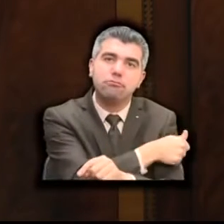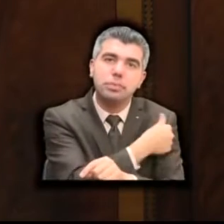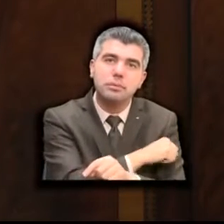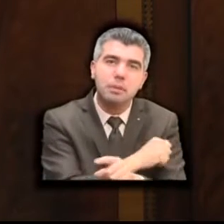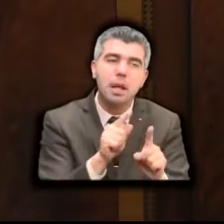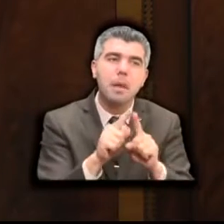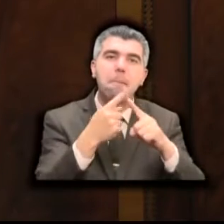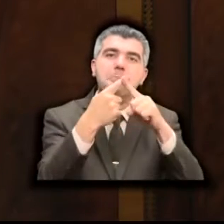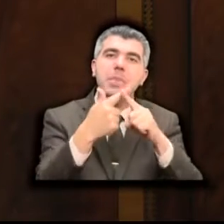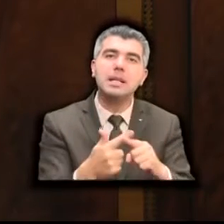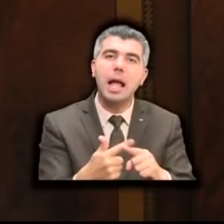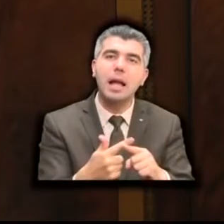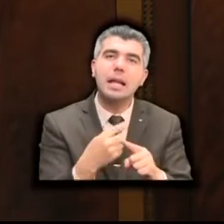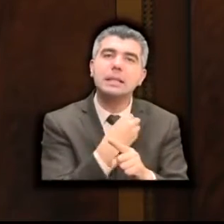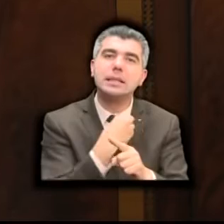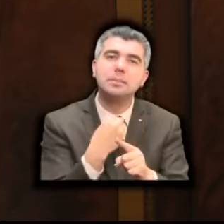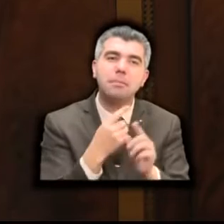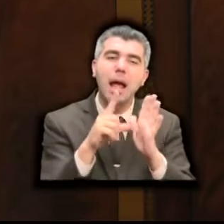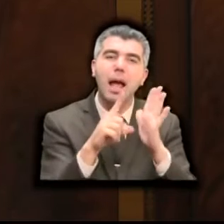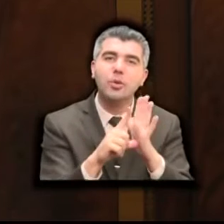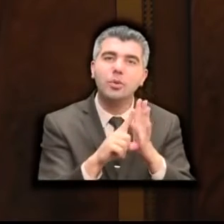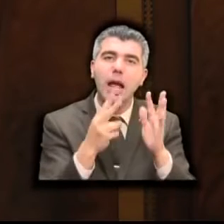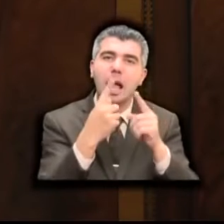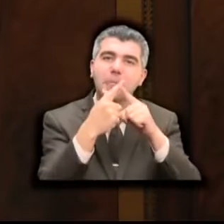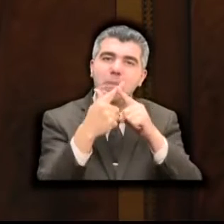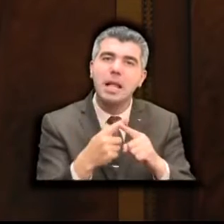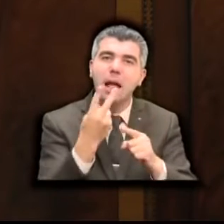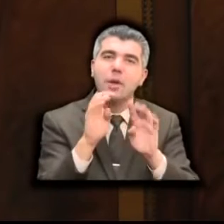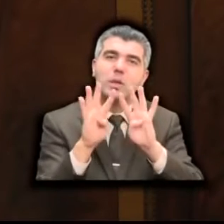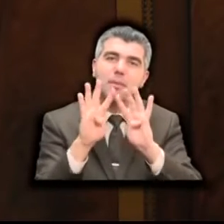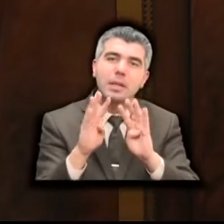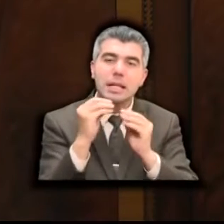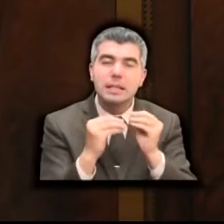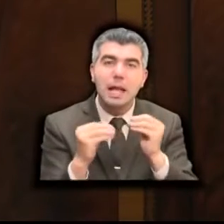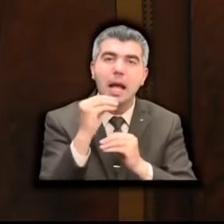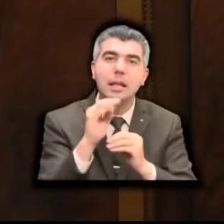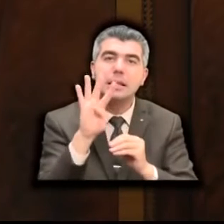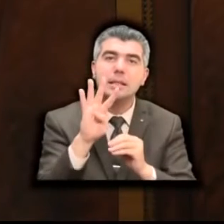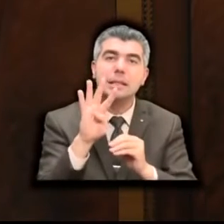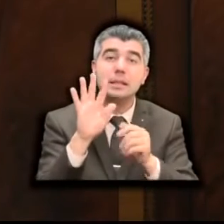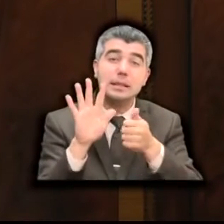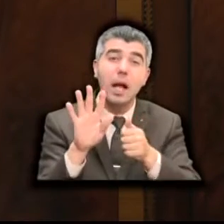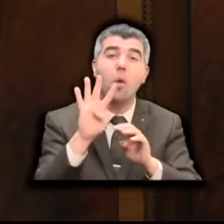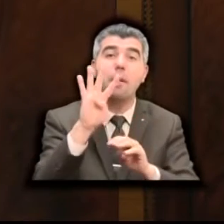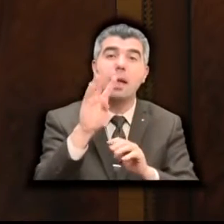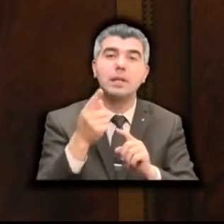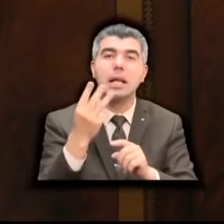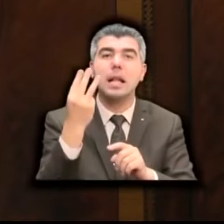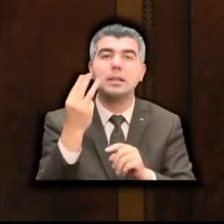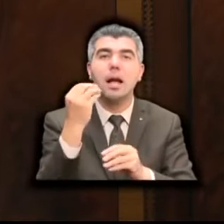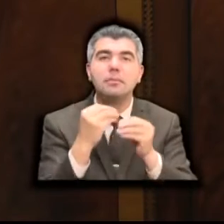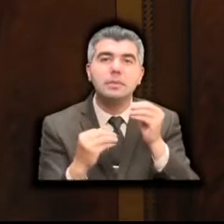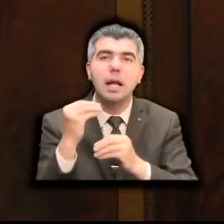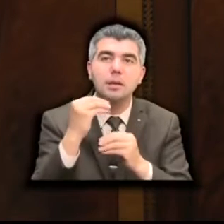الميزانية المخصصة لوزارة الصحة في مشروع قانون المالية 2018، والتي ارتفعت بزيادة قدرها 46.3. ثانيا، إعادة النظر في